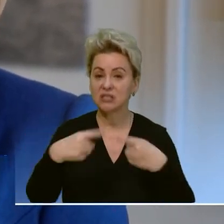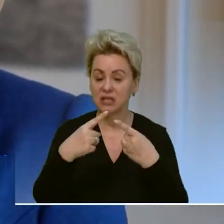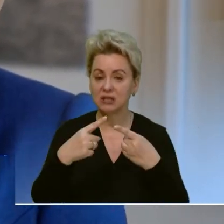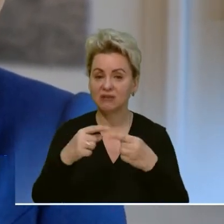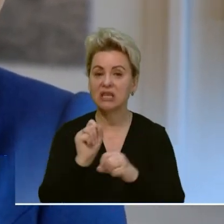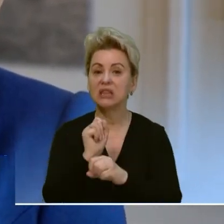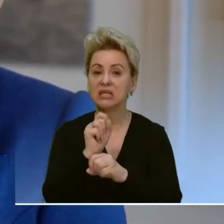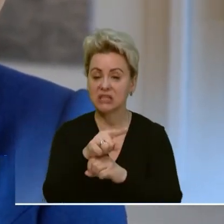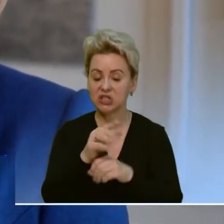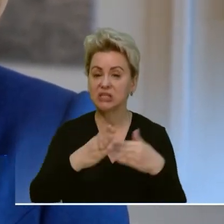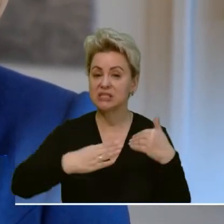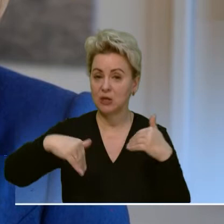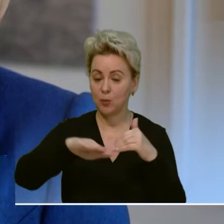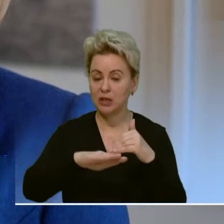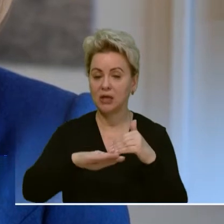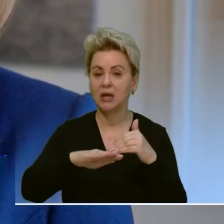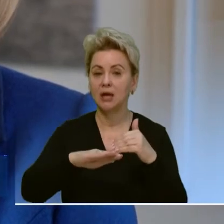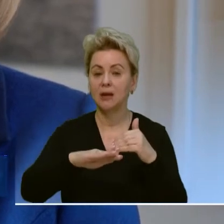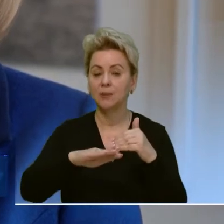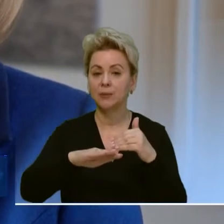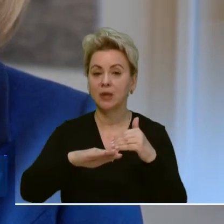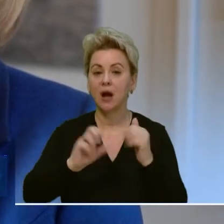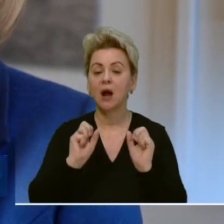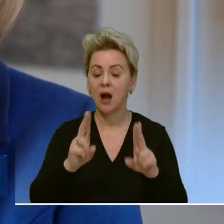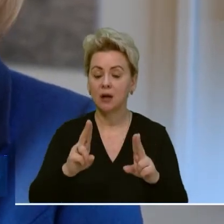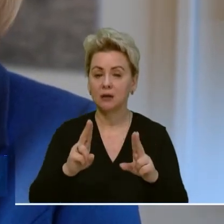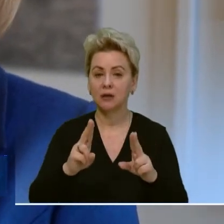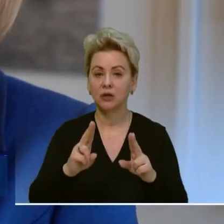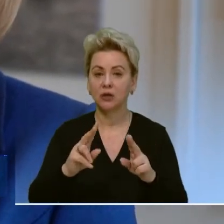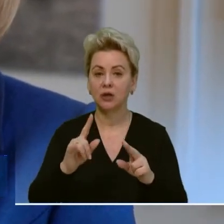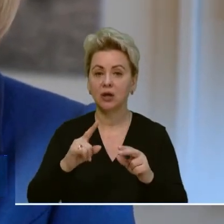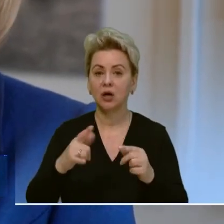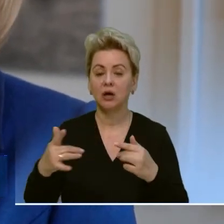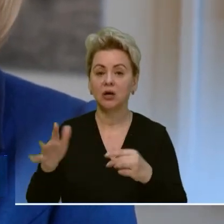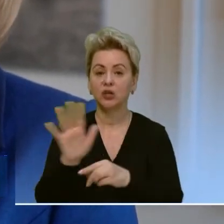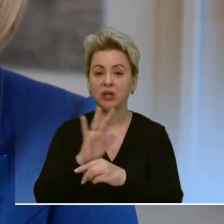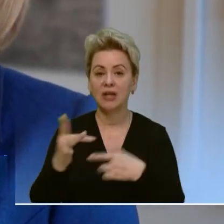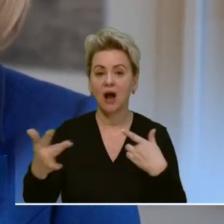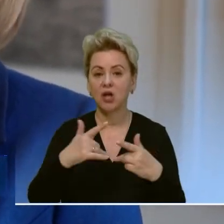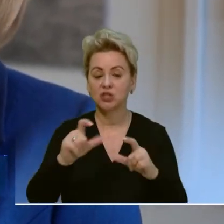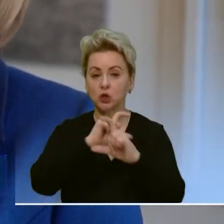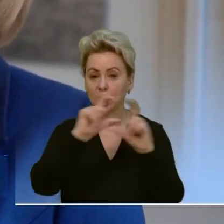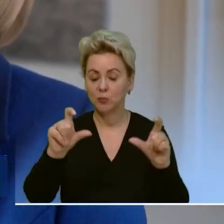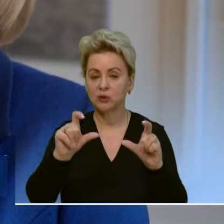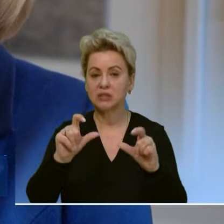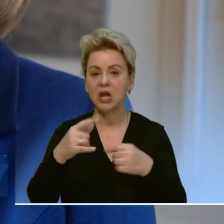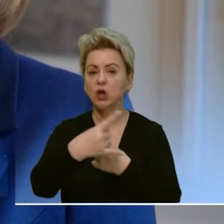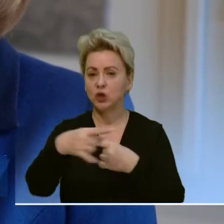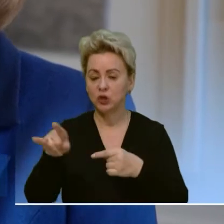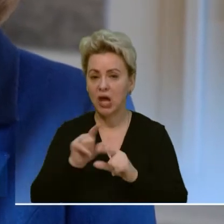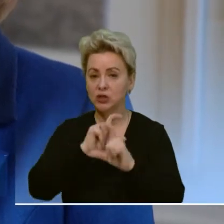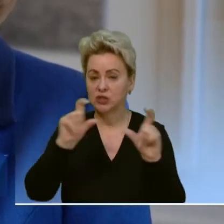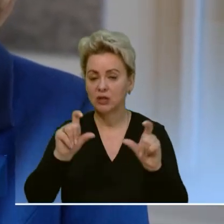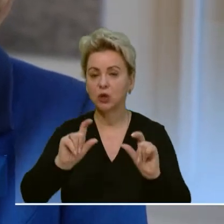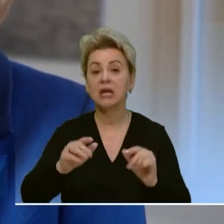восстановлении назначения земельного участка как киноконцертные комплексы, кинотеатры, либо